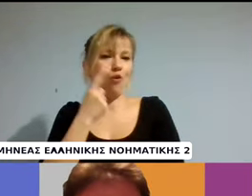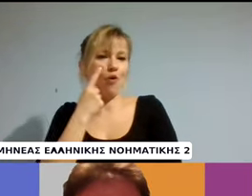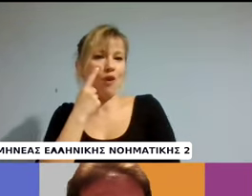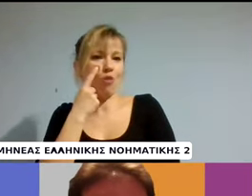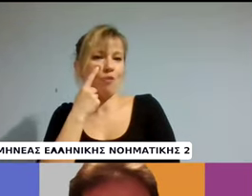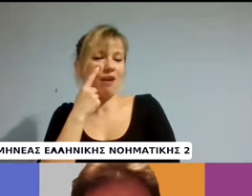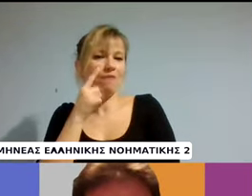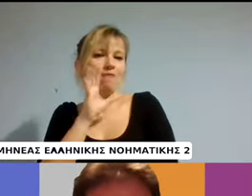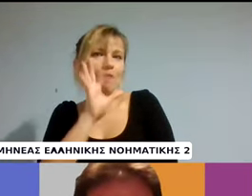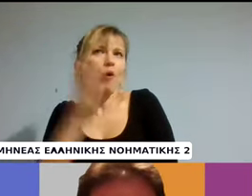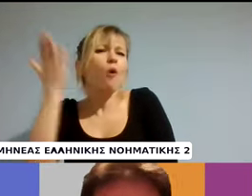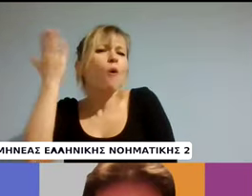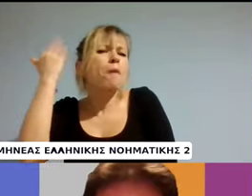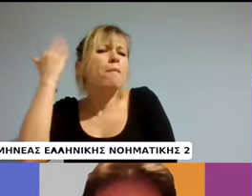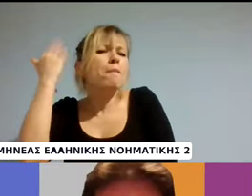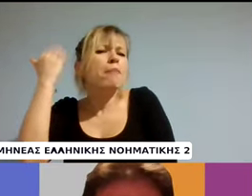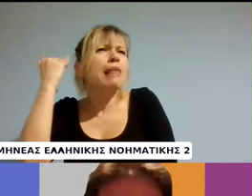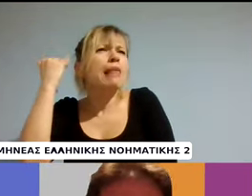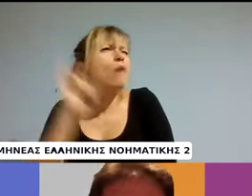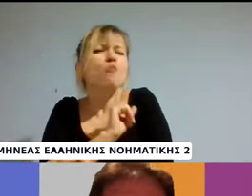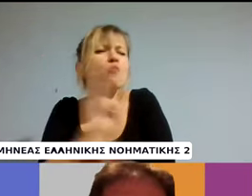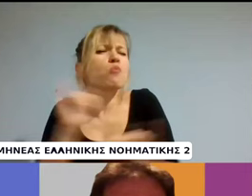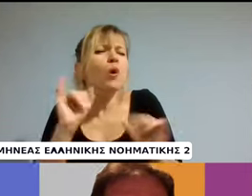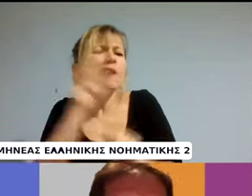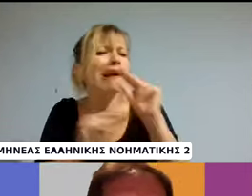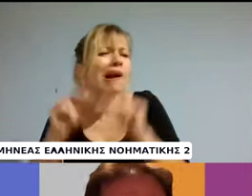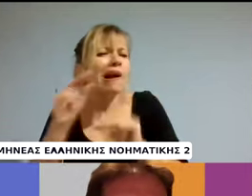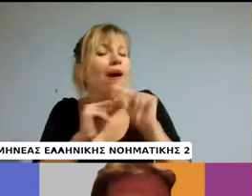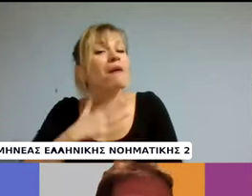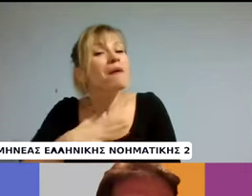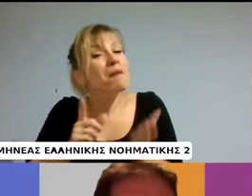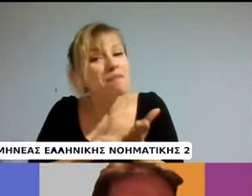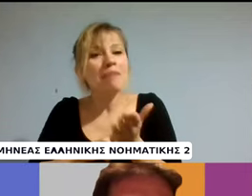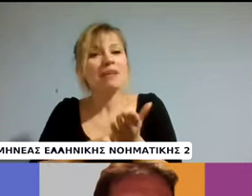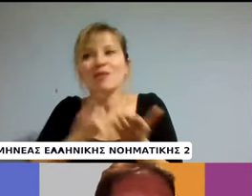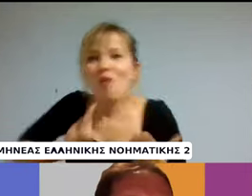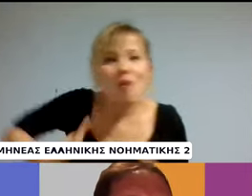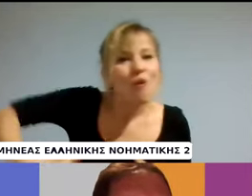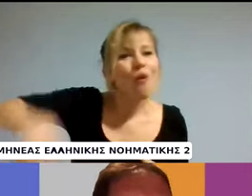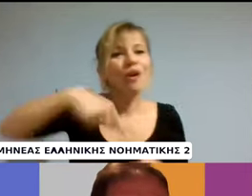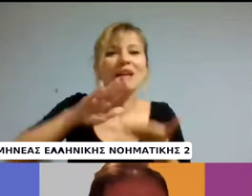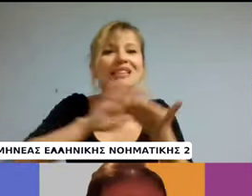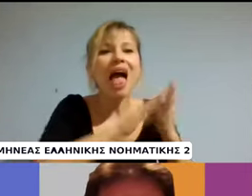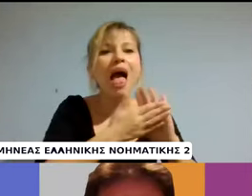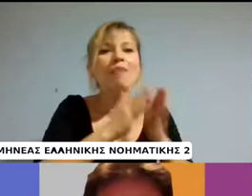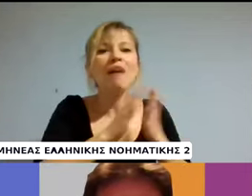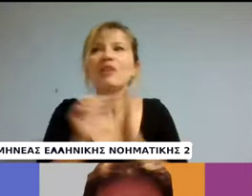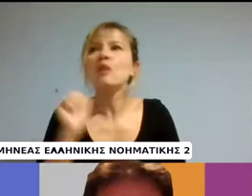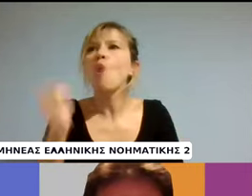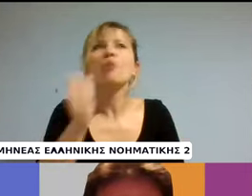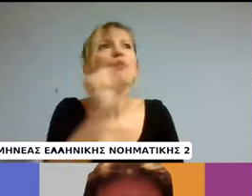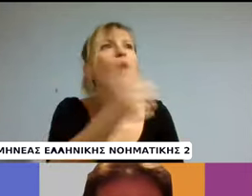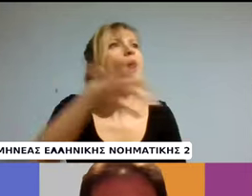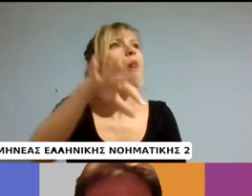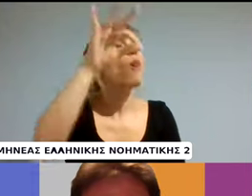παλιά, μακριά, απομακρυσμένα. Να πλησιάσουμε μεταξύ μας. Να πούμε ότι ναι, μόνοι μας δεν θα τα πάρουμε, βγάλουμε